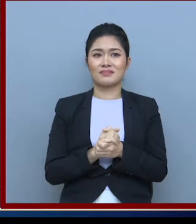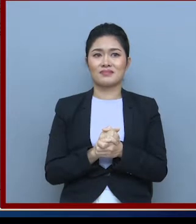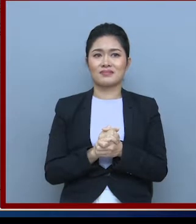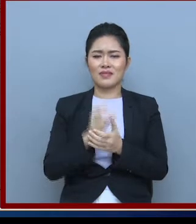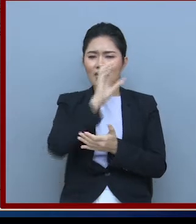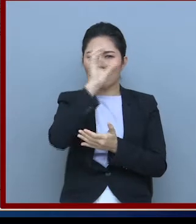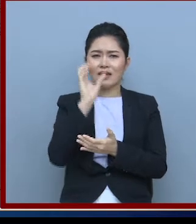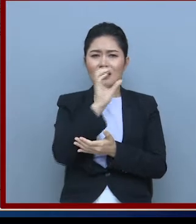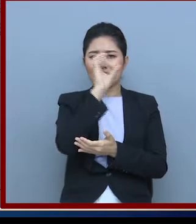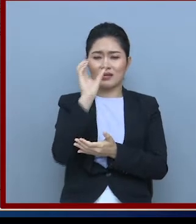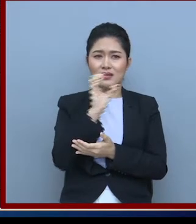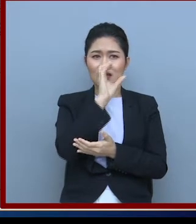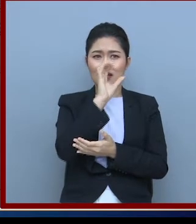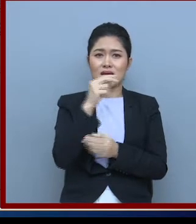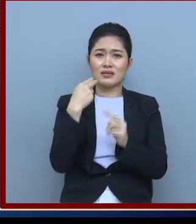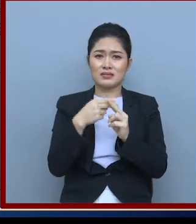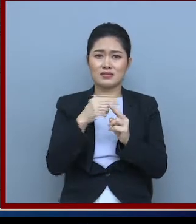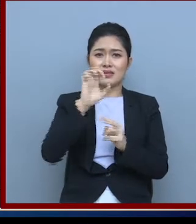แล้วก็ให้ Search ว่า